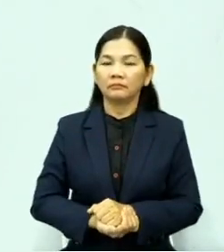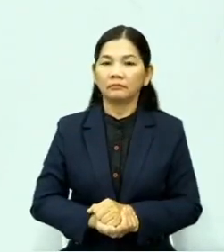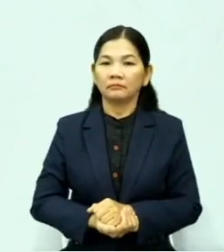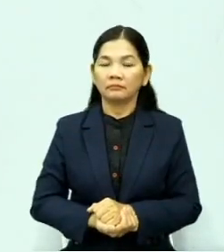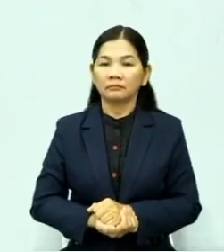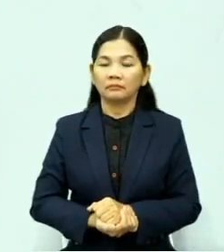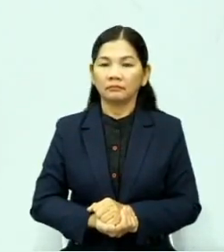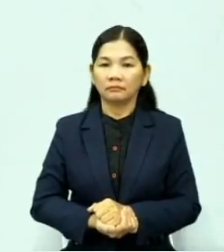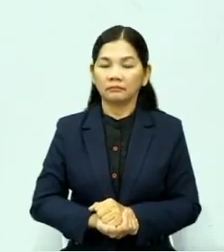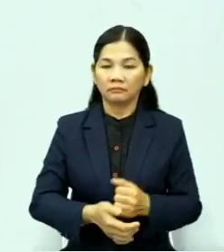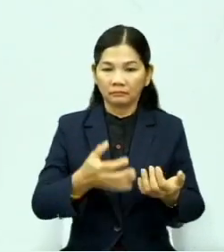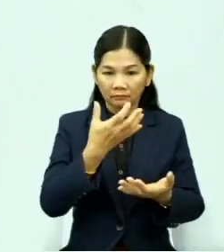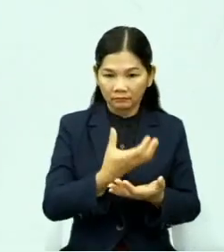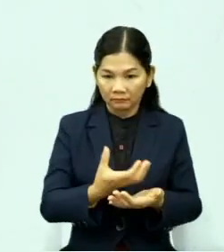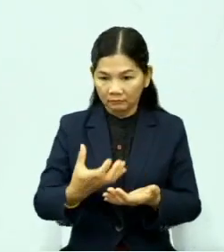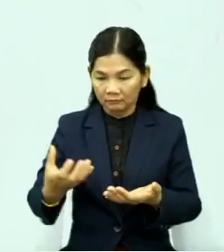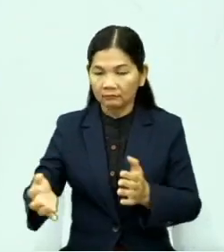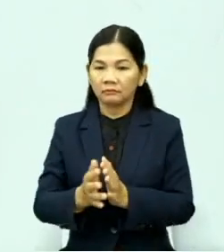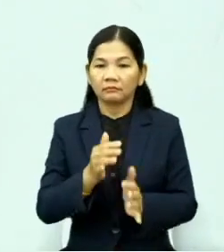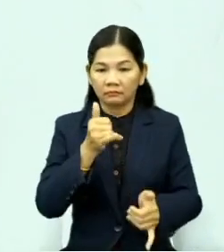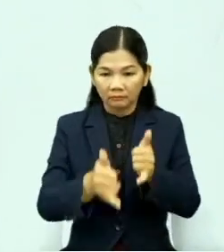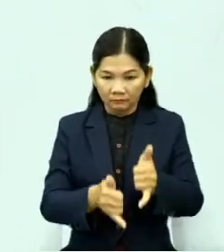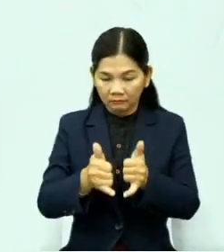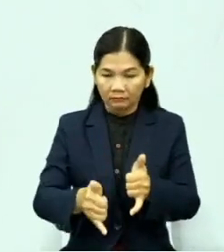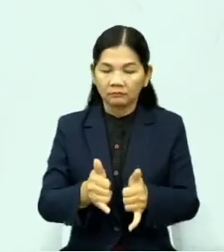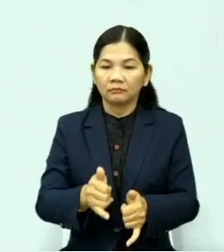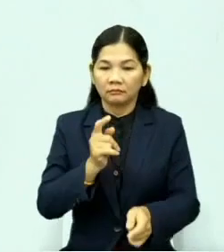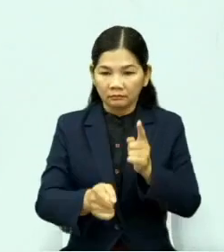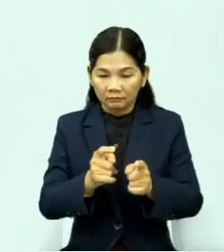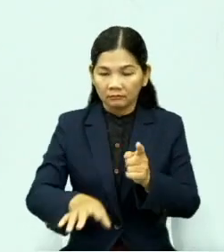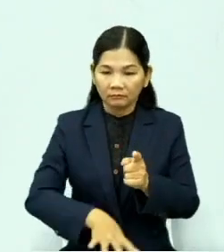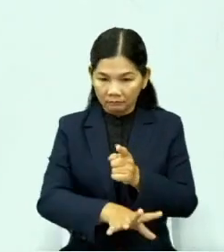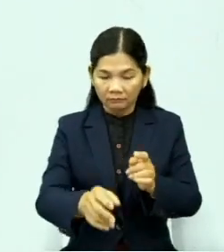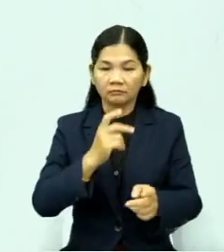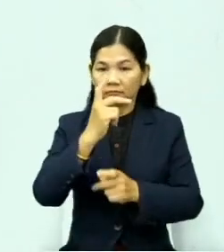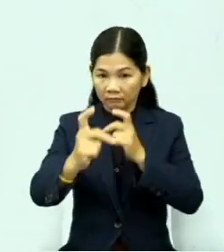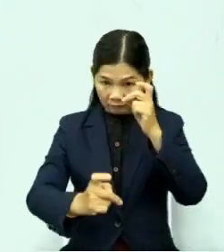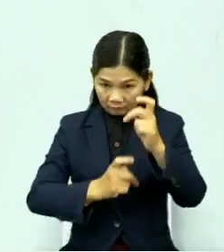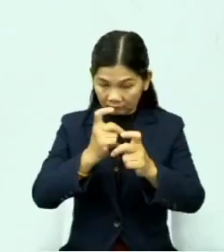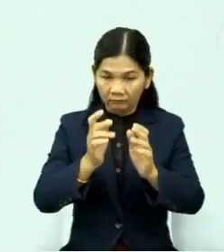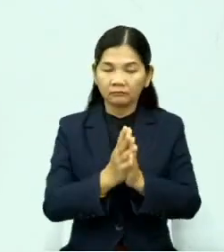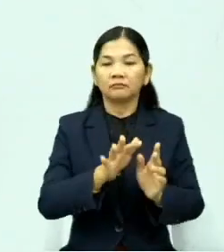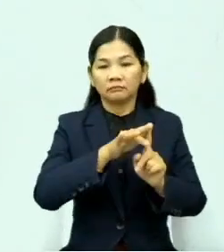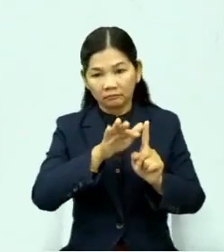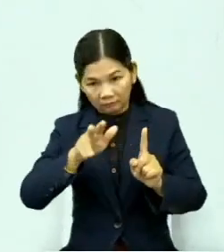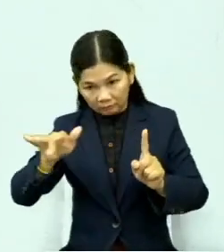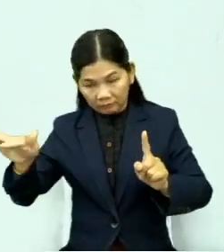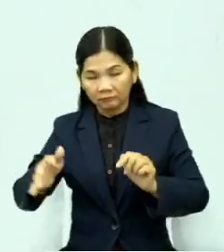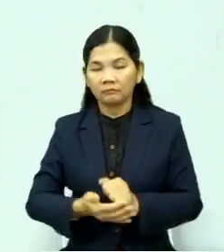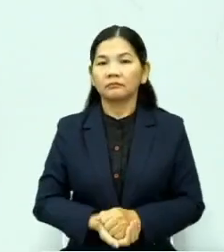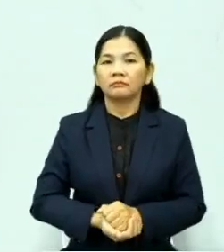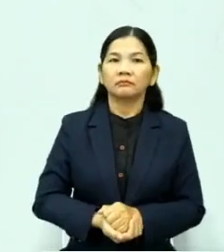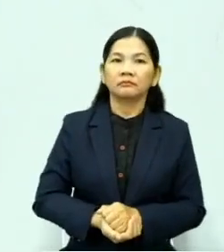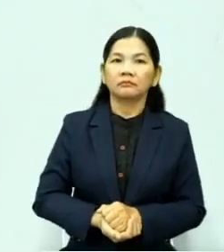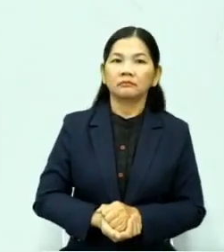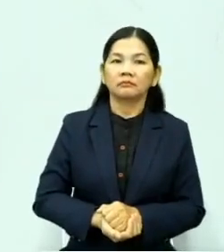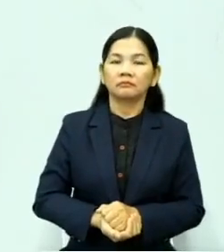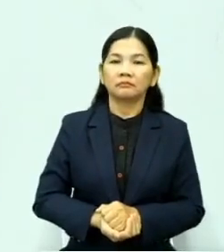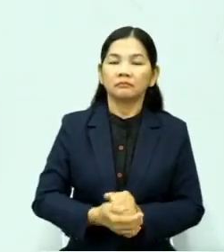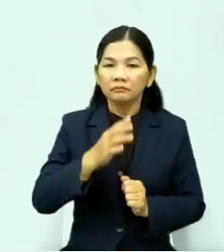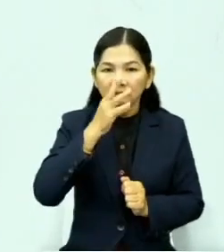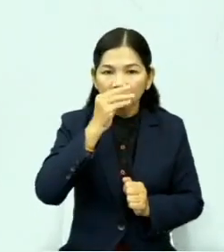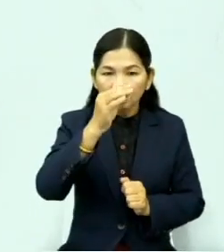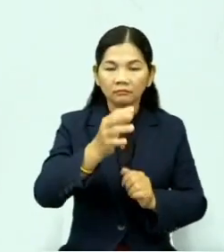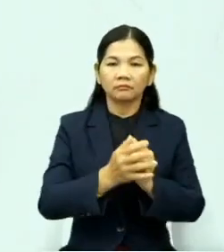ឧបករណ៍ដូតន្ត្រីខ្មែរណាកូនណាយើងអាចហៅម្យ៉ាងទៀតថាជាគ្រឿងភ្លេងណាកូនចាអញ្ចឹងគេចង់សួរ